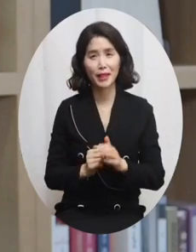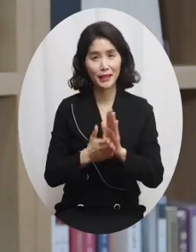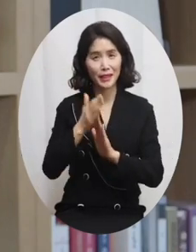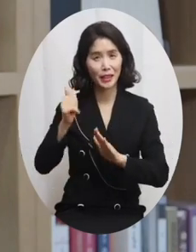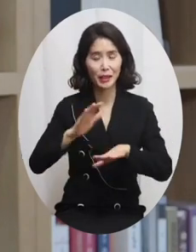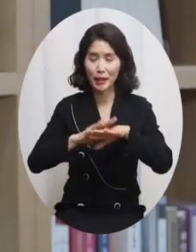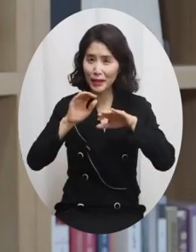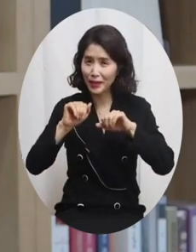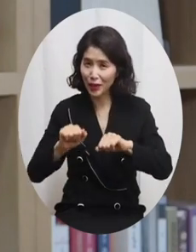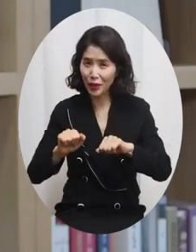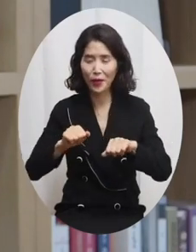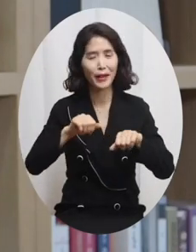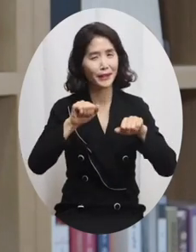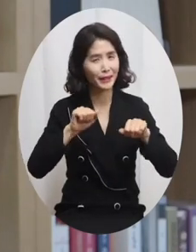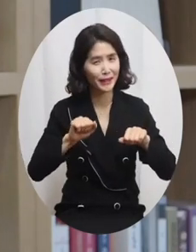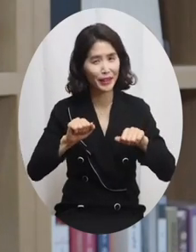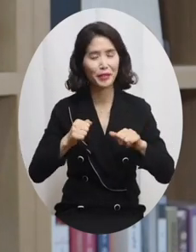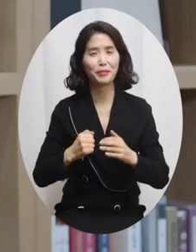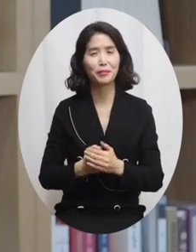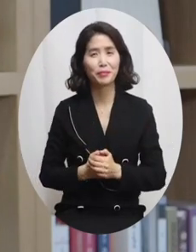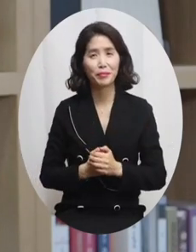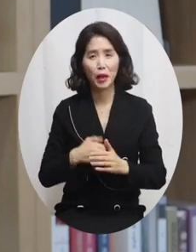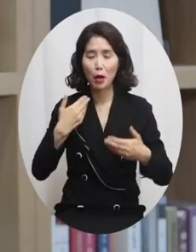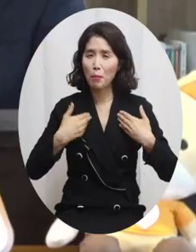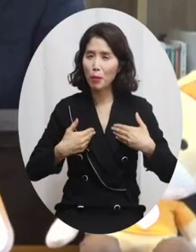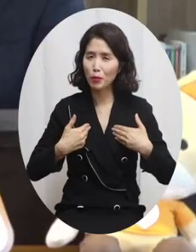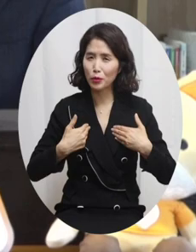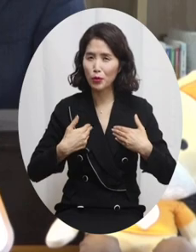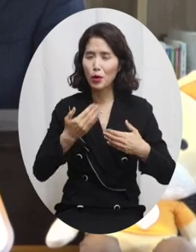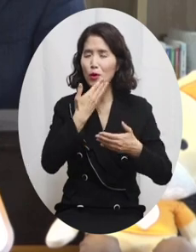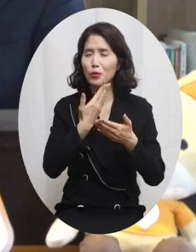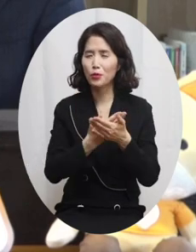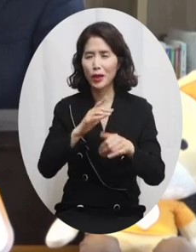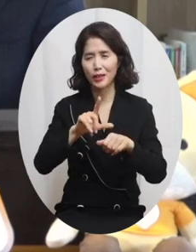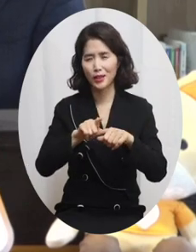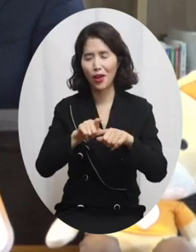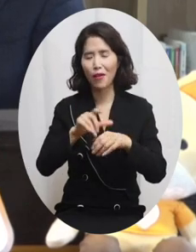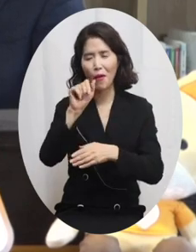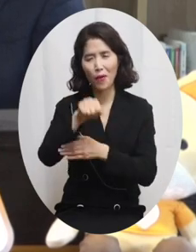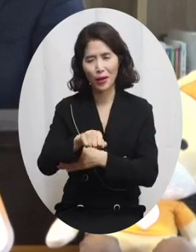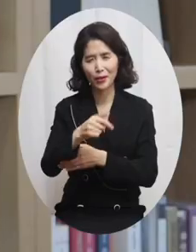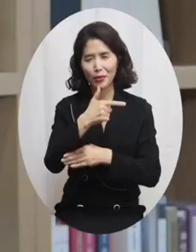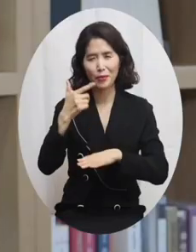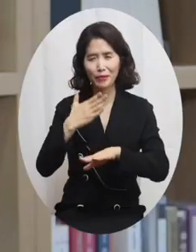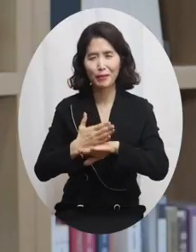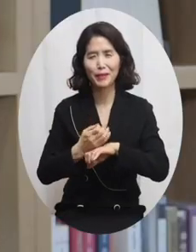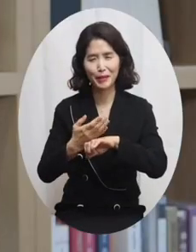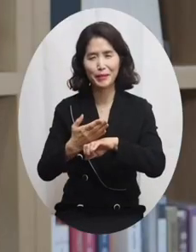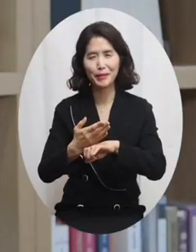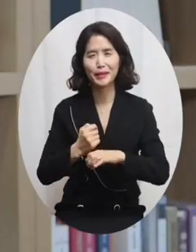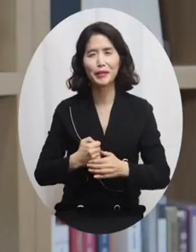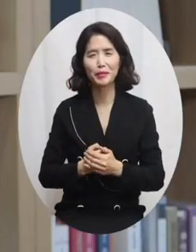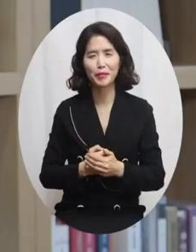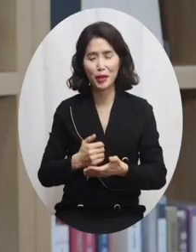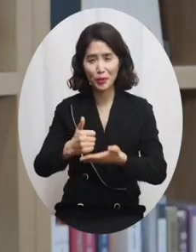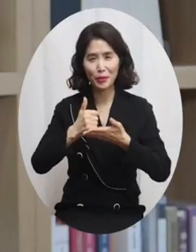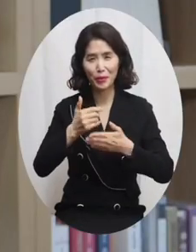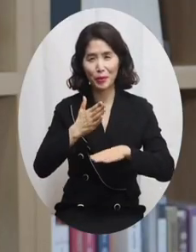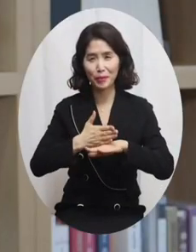시장님 안녕하십니까? 예, 반갑습니다. 바쁘신 중에 이렇게 귀하신 시간 허락해 주셔서 감사드립니다. 예, 초대해 주셔서